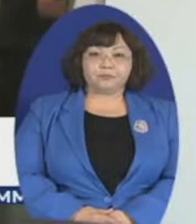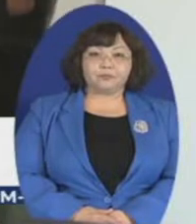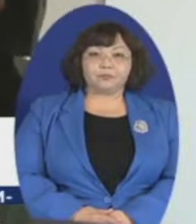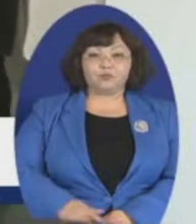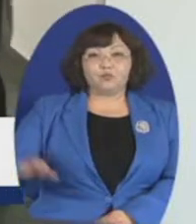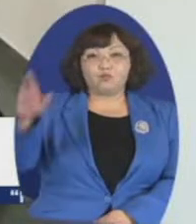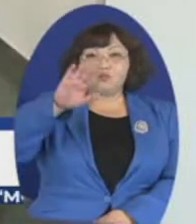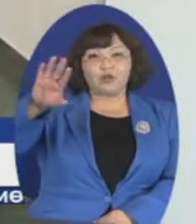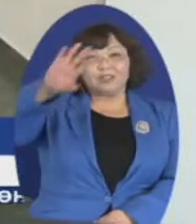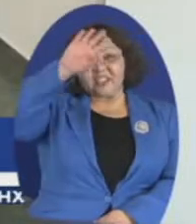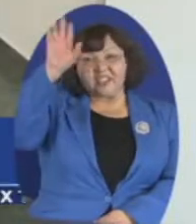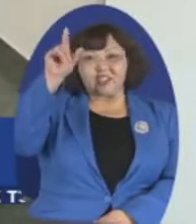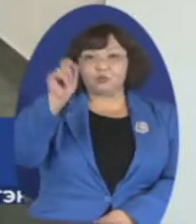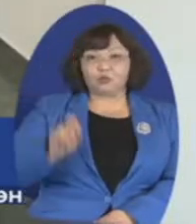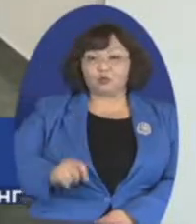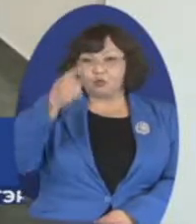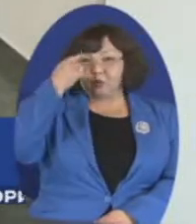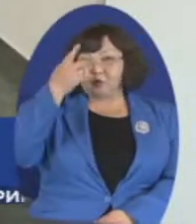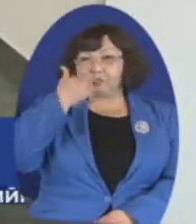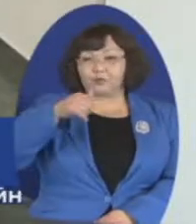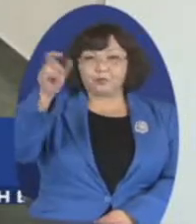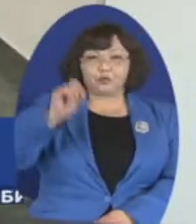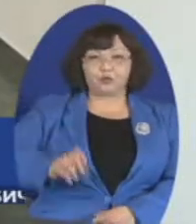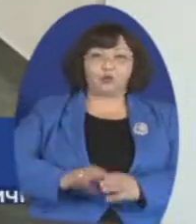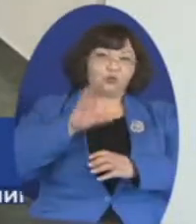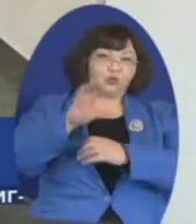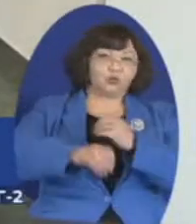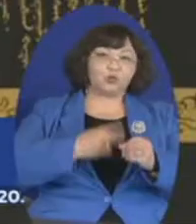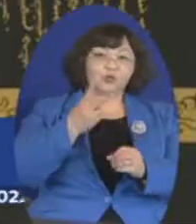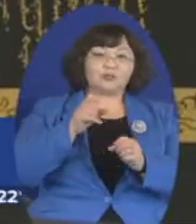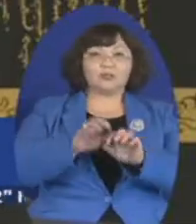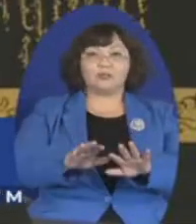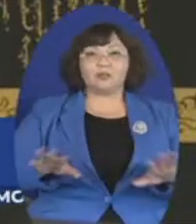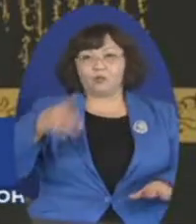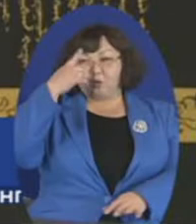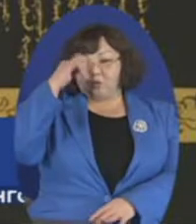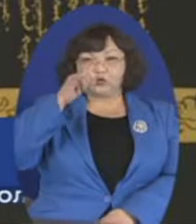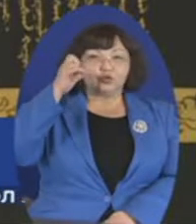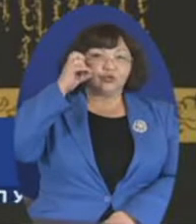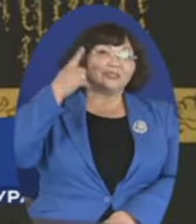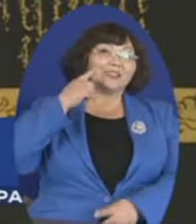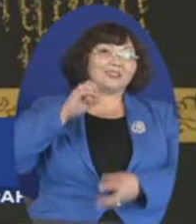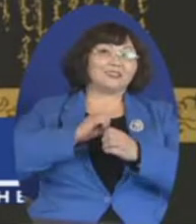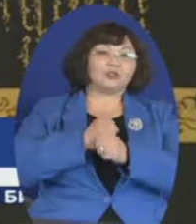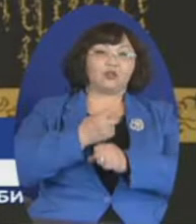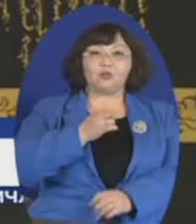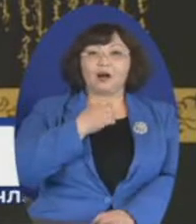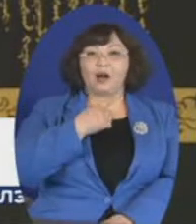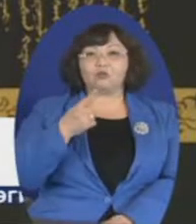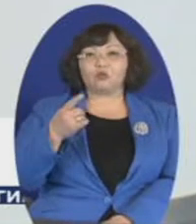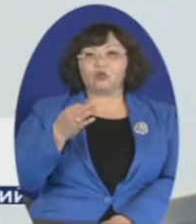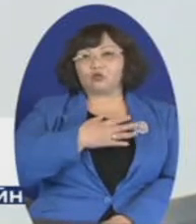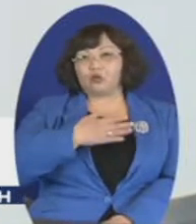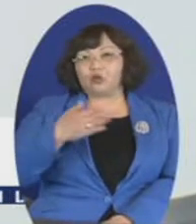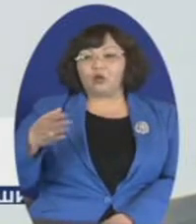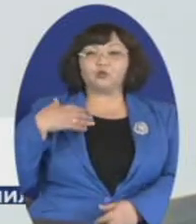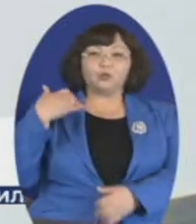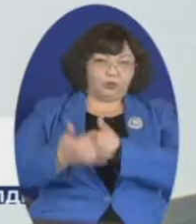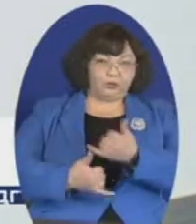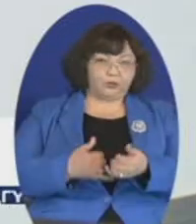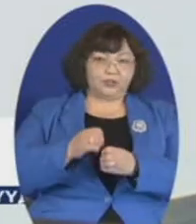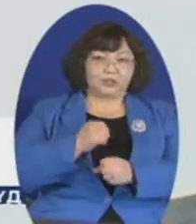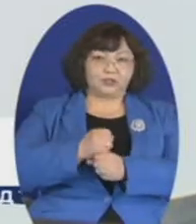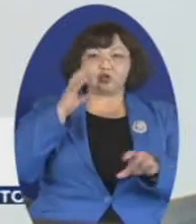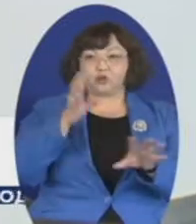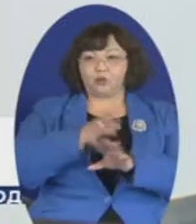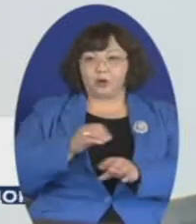Мөнх Тэнгэрийн бичиг Монгол уран бичлэгийн олон улсын үзэсгэлэнд Монгол улсын ерөнхийлөгчийн санаачилгаар 2011 оноос эхлэн уламжлал болгон зохион байгуулж байна.